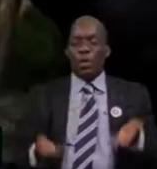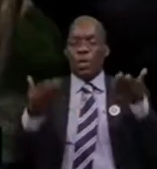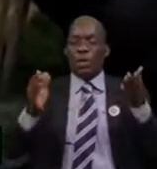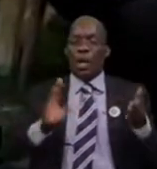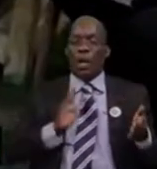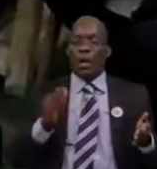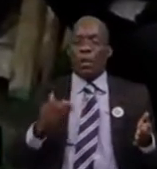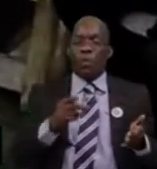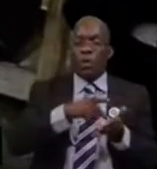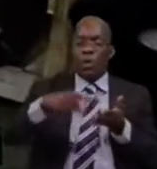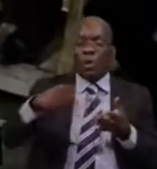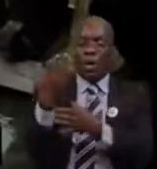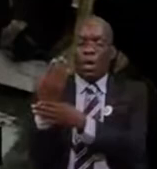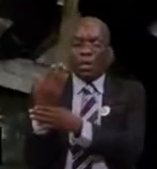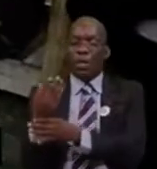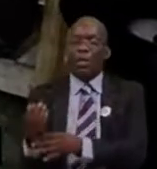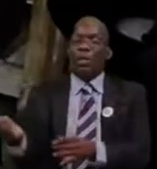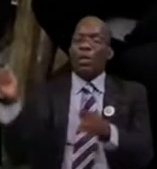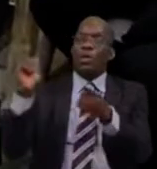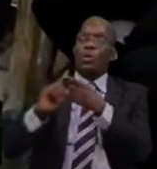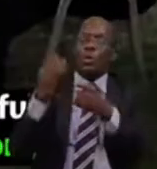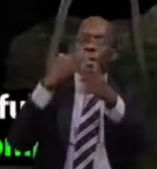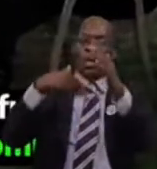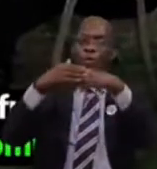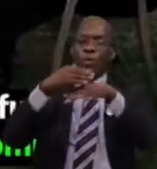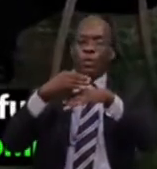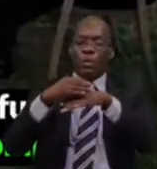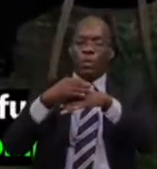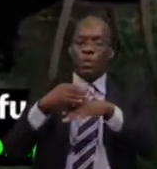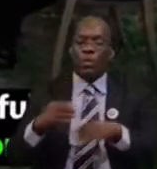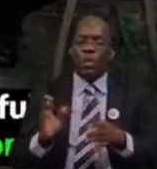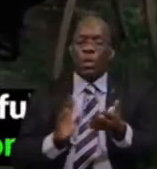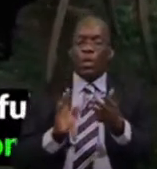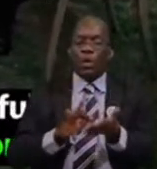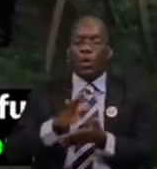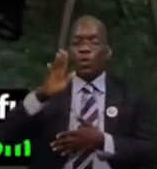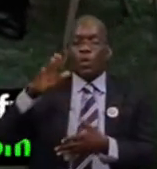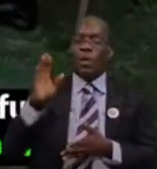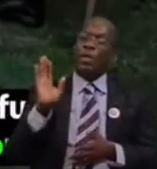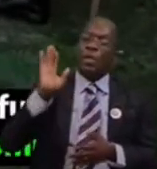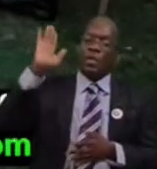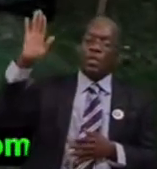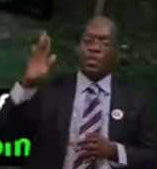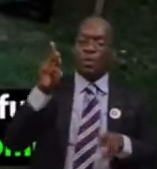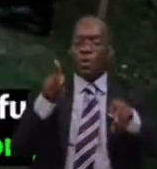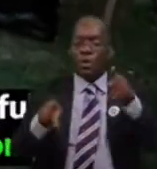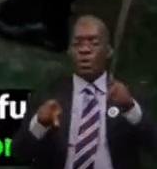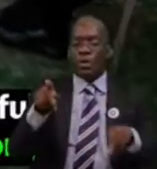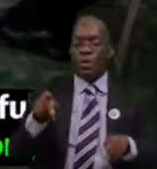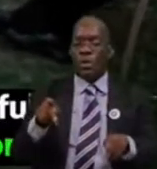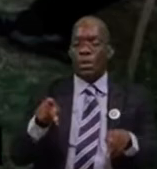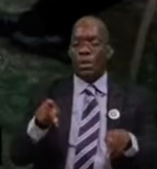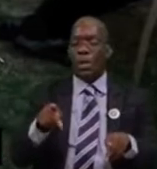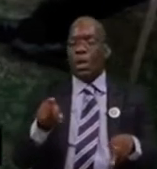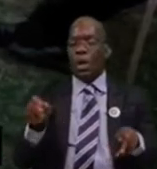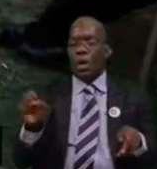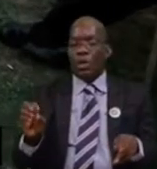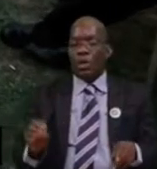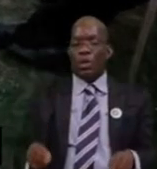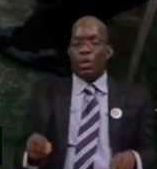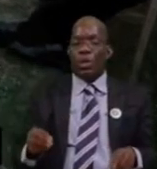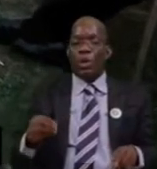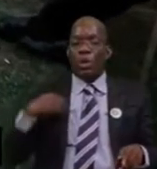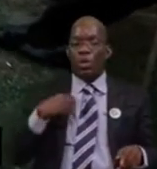نرفع للسماء نمجد شخصه فيكمل فرحنا.